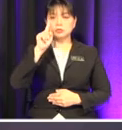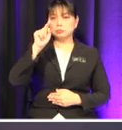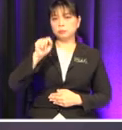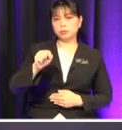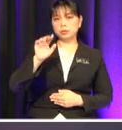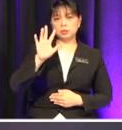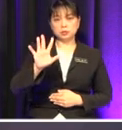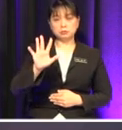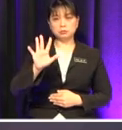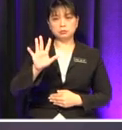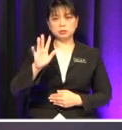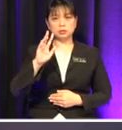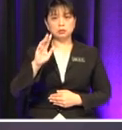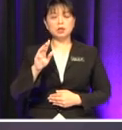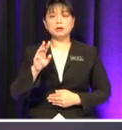hilang